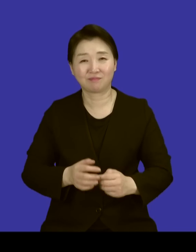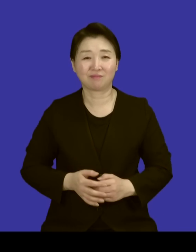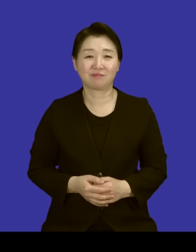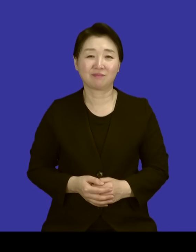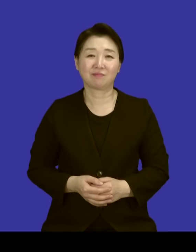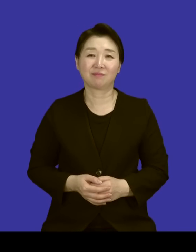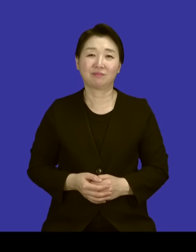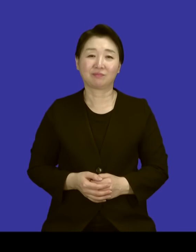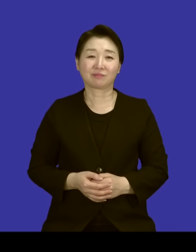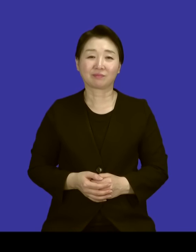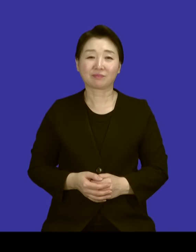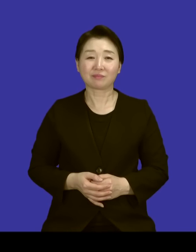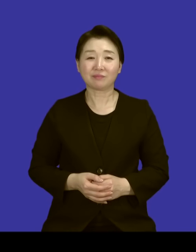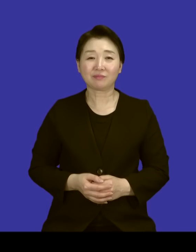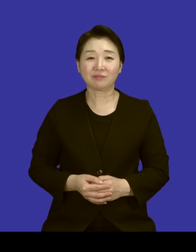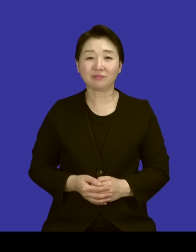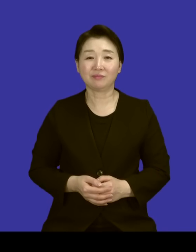드세요?